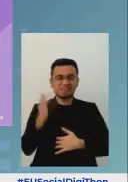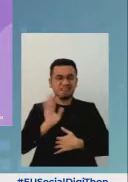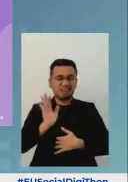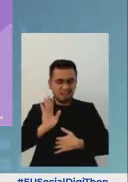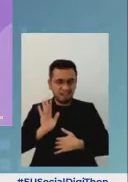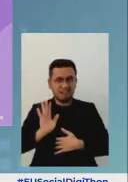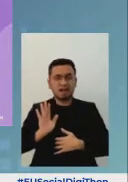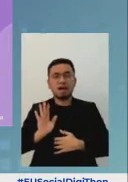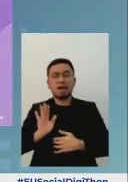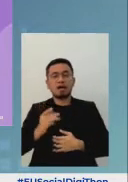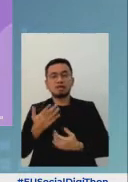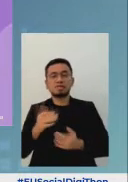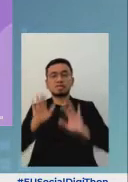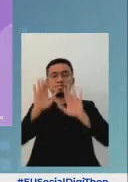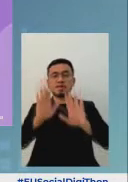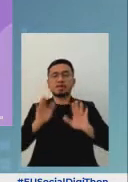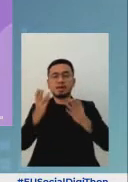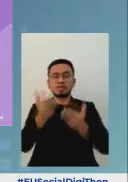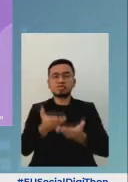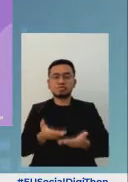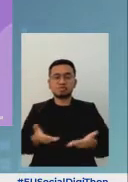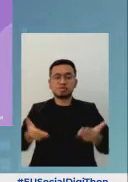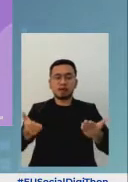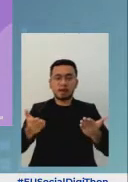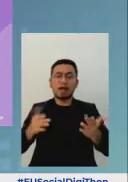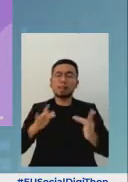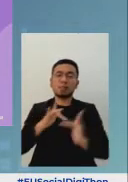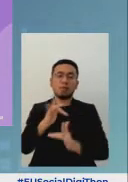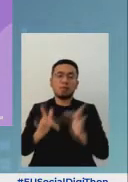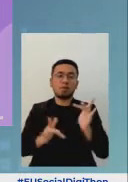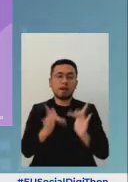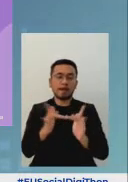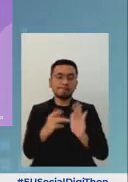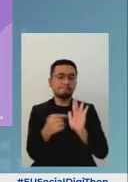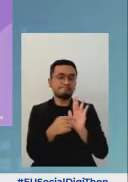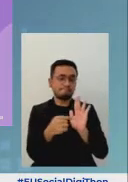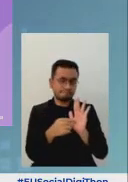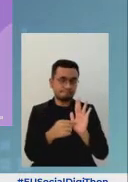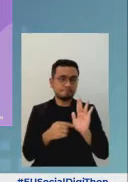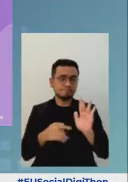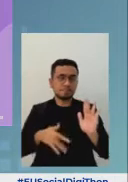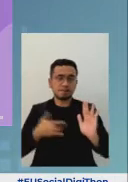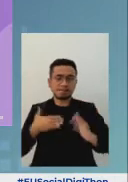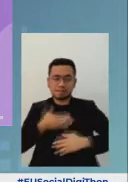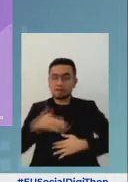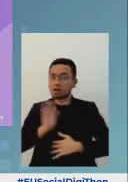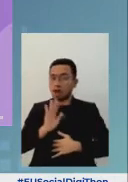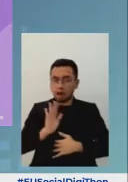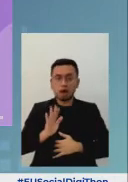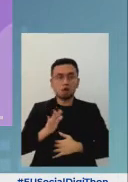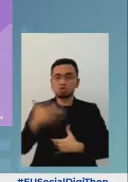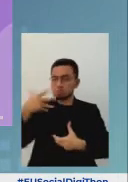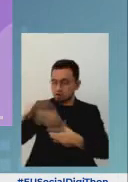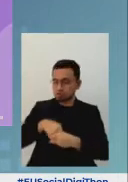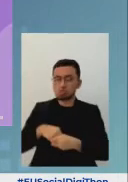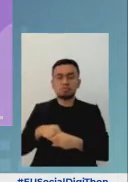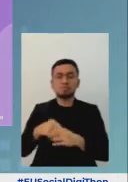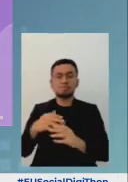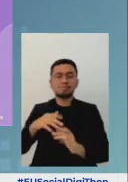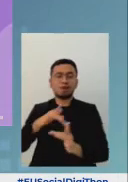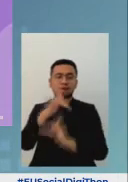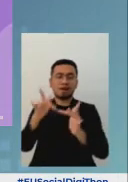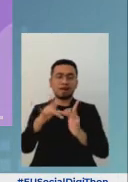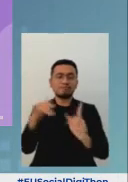dilakukan di sosial media atau dilakukan secara online ya, itu bisa disebut sebagai cyberbullying. Tuh. Ada